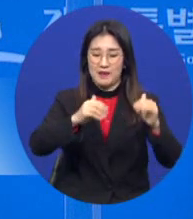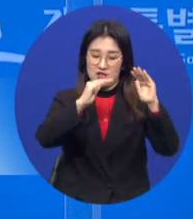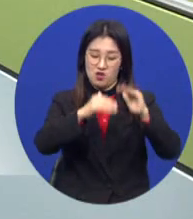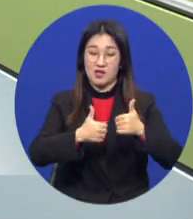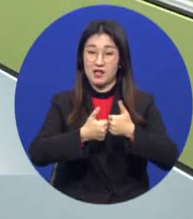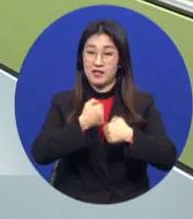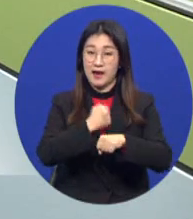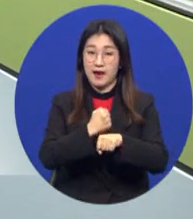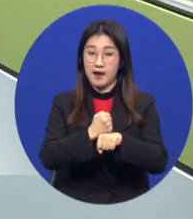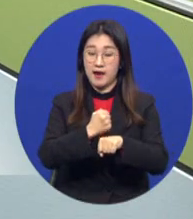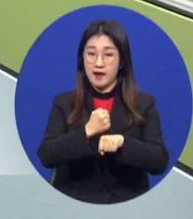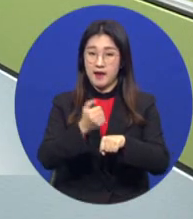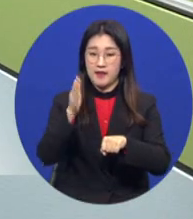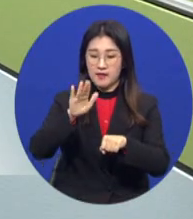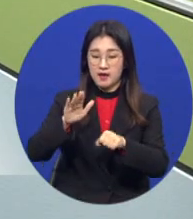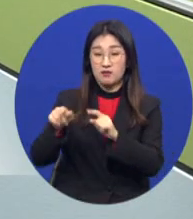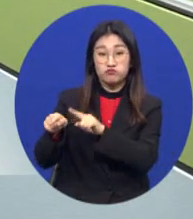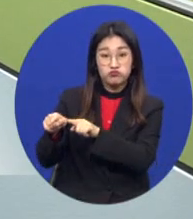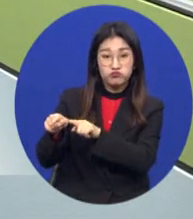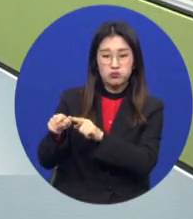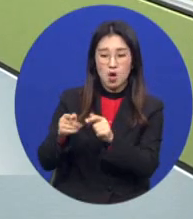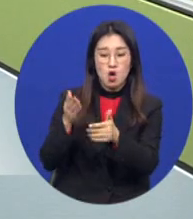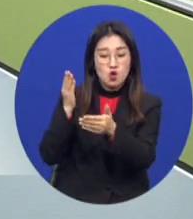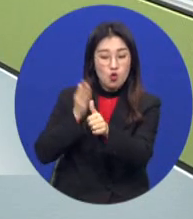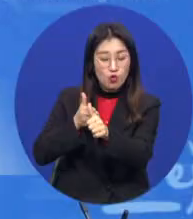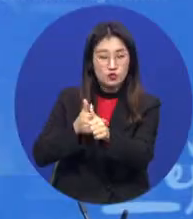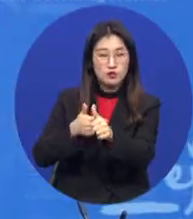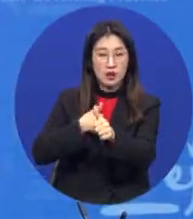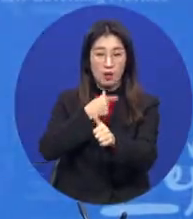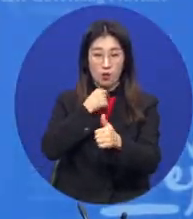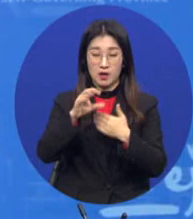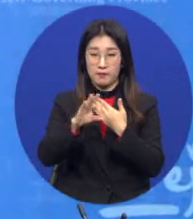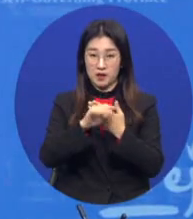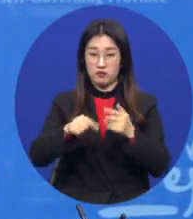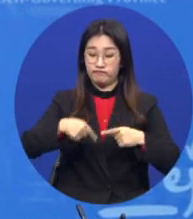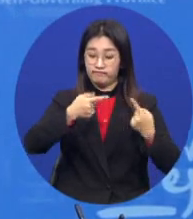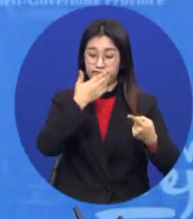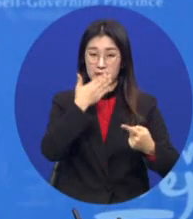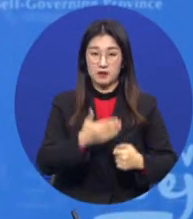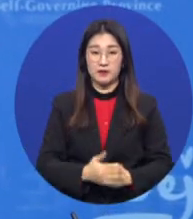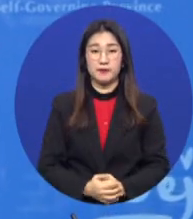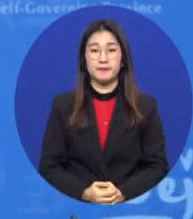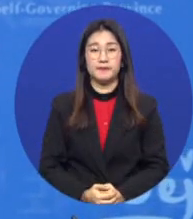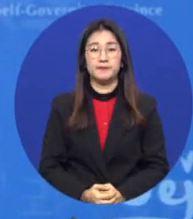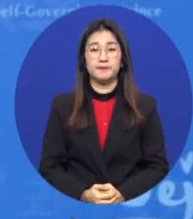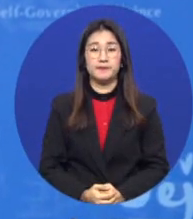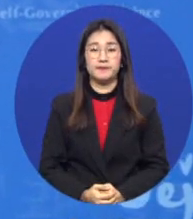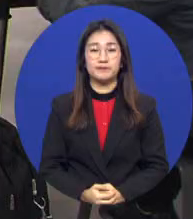논의하는데 피고인은 재판부가 요구하거나 자신이 원하면 출석할 수 있습니다.